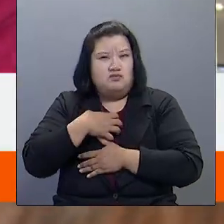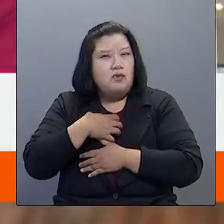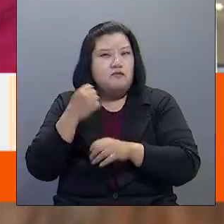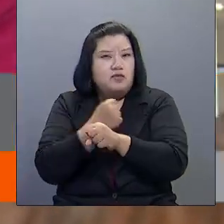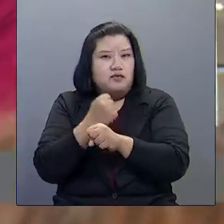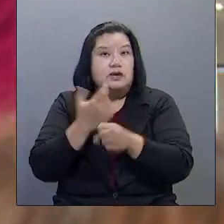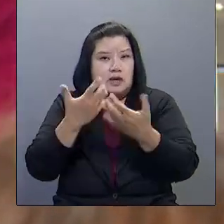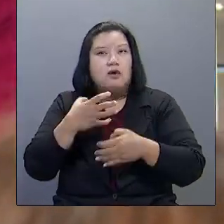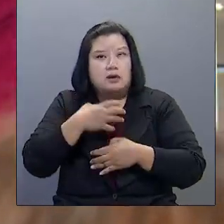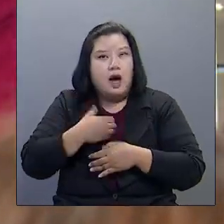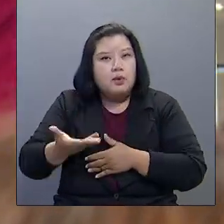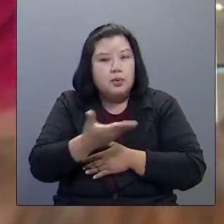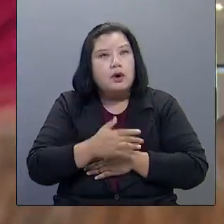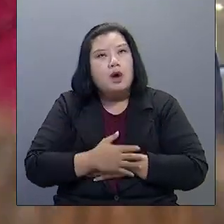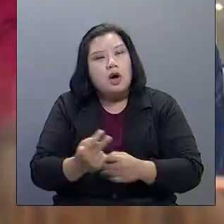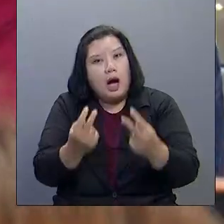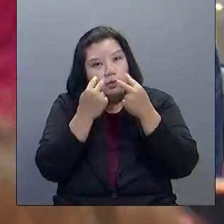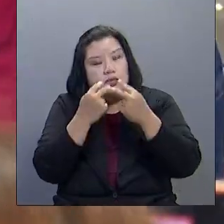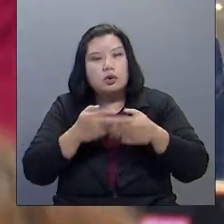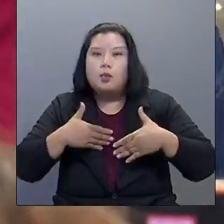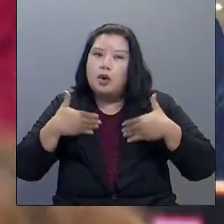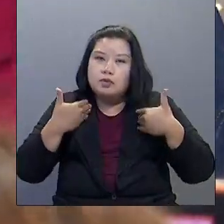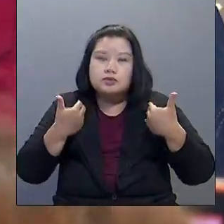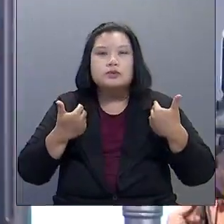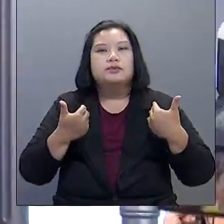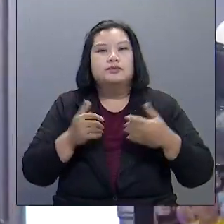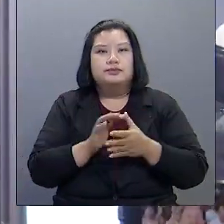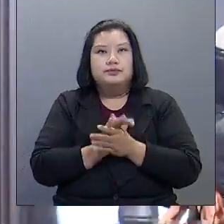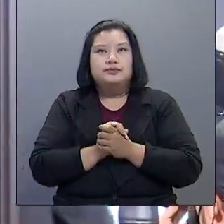อ่ะได้ชื่นชมกับโชว์เราแล้วก็มีความสุขไปพร้อมๆกันครับ